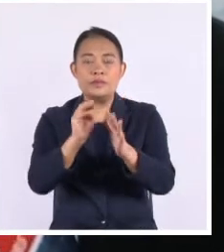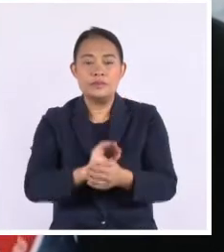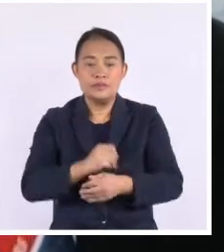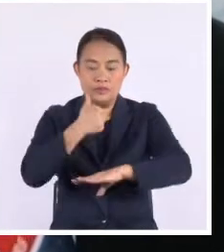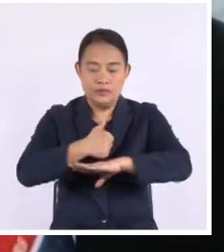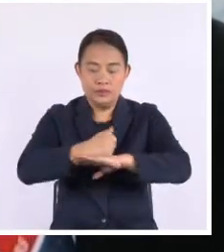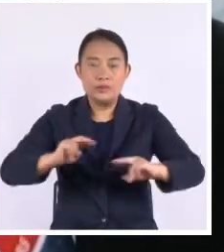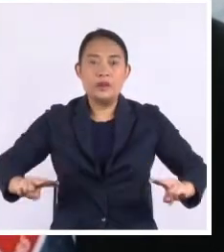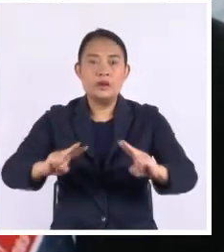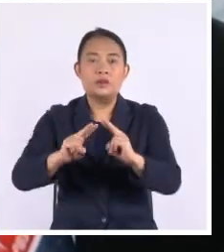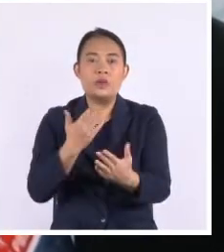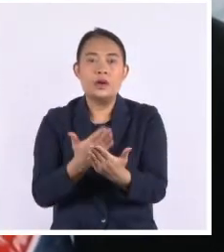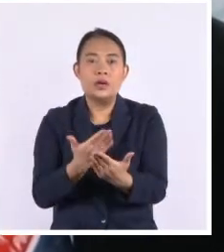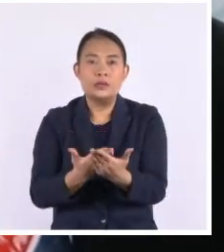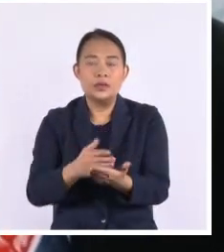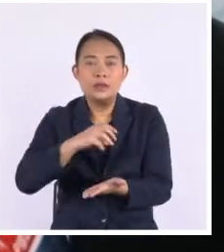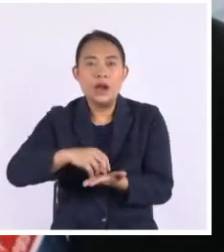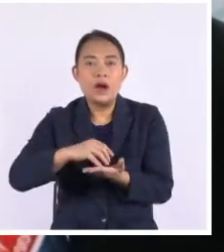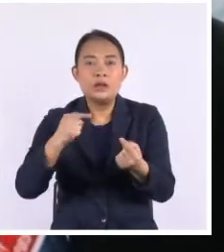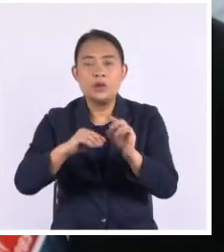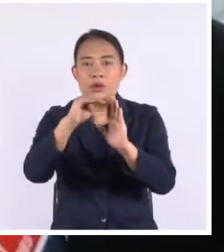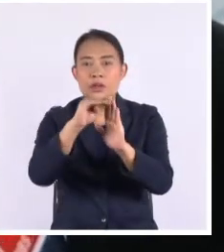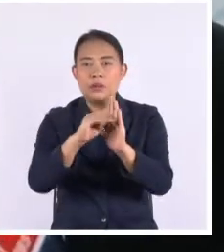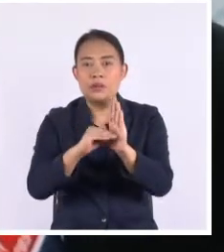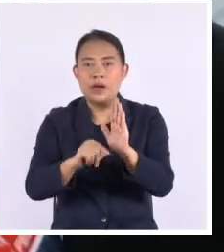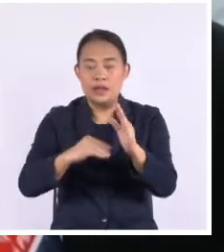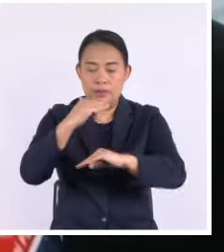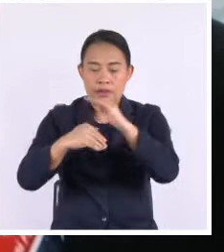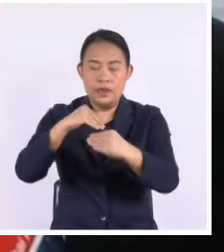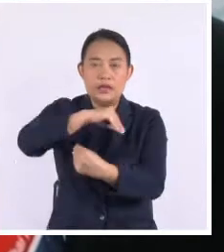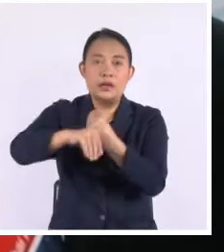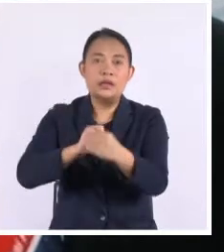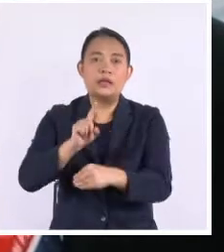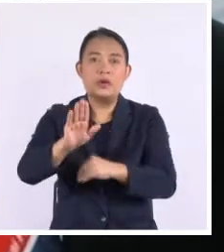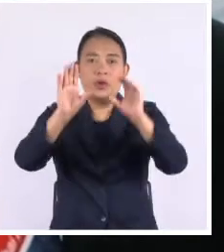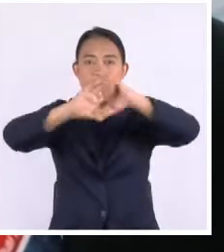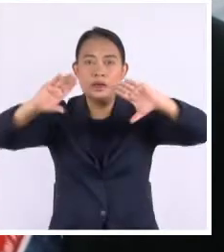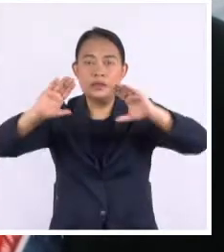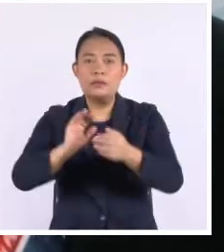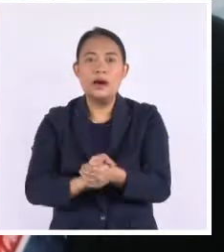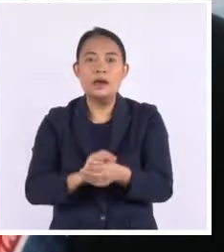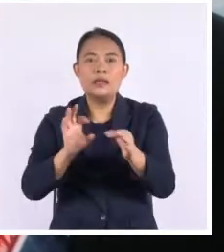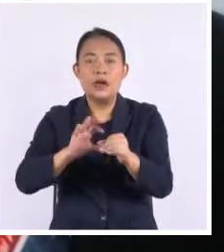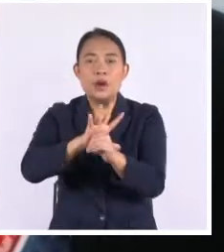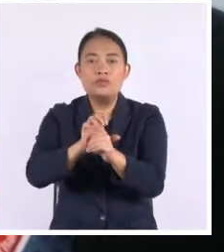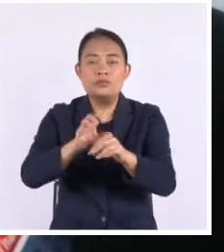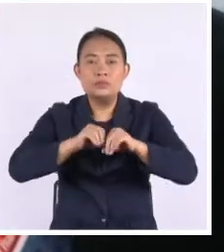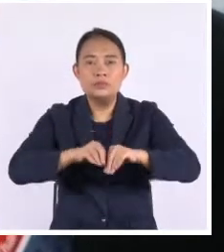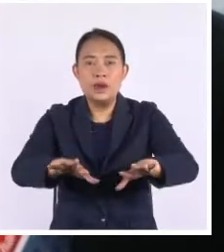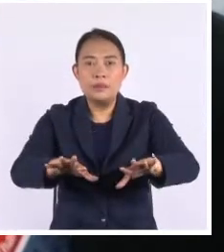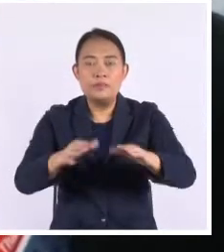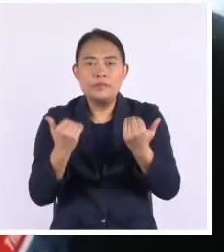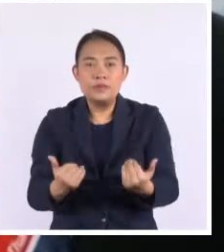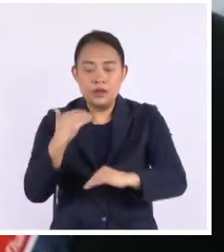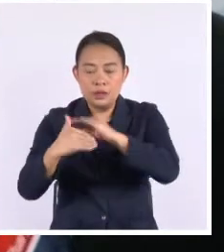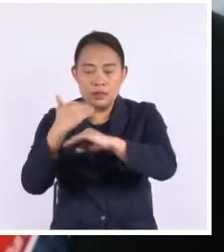ครับและดนตรีว่าการกระทรวงการคลังเปิดเผยถึงนโยบายในการพัฒนาเศรษฐกิจของรัฐบาลภายหลังการระบาดของครู 19จะเน้นการ